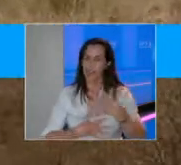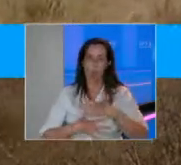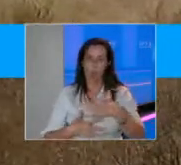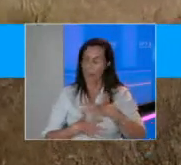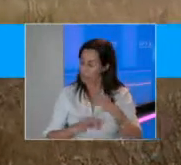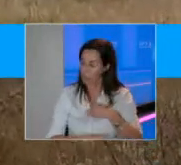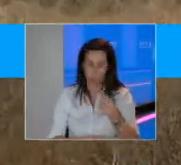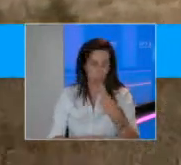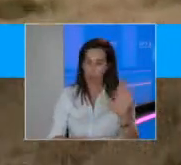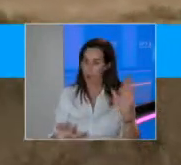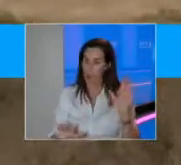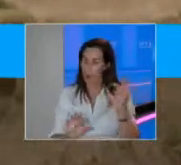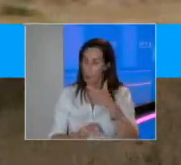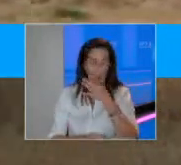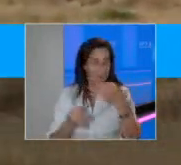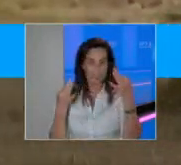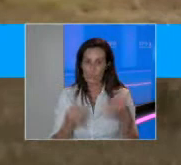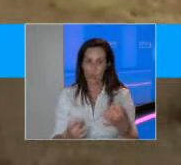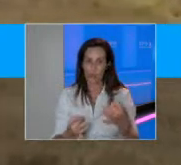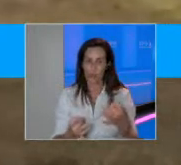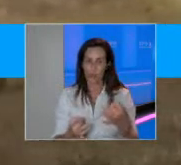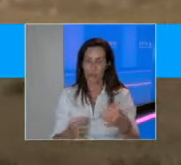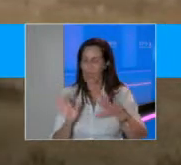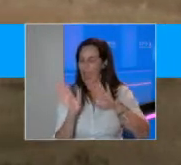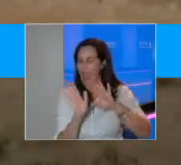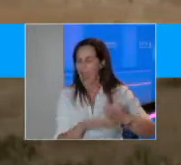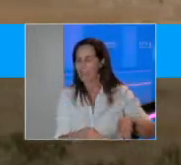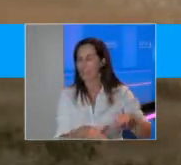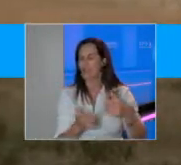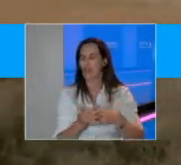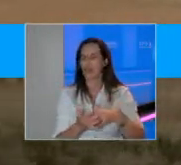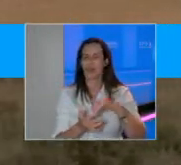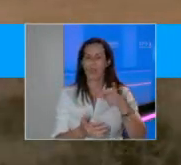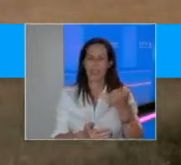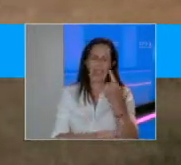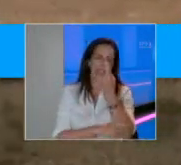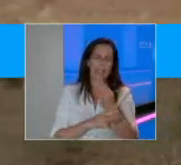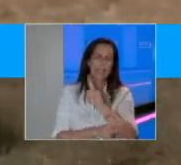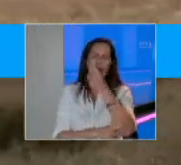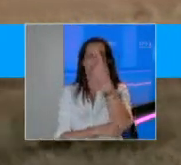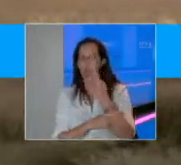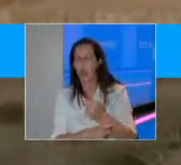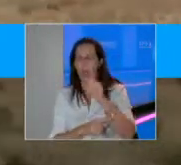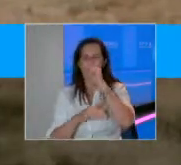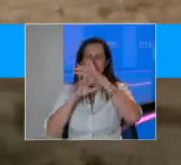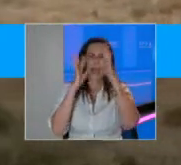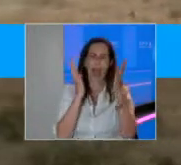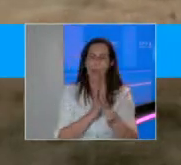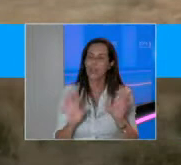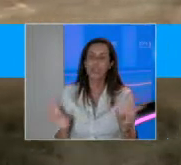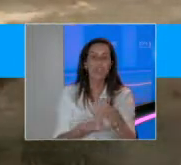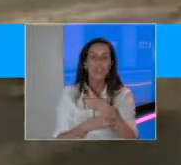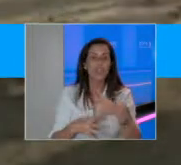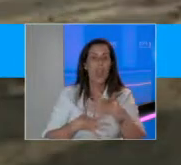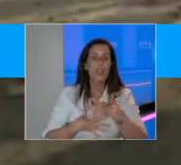באמת אני אומר לכם את זה, בפי הרצינות. עזבו עכשיו את הקלישאות, כן רקטה, לא רקטה, כן בלון, לא בלון. אי